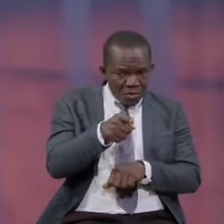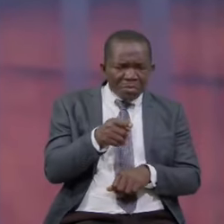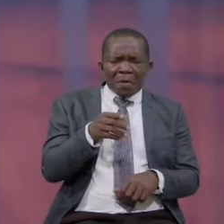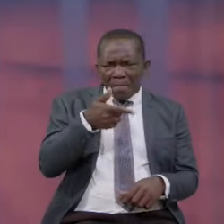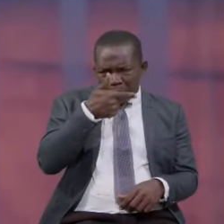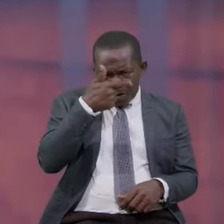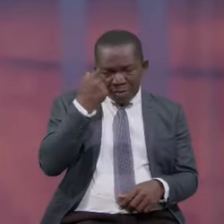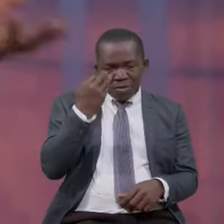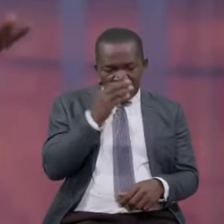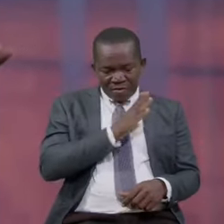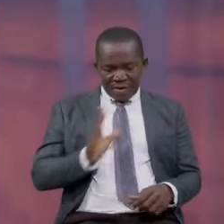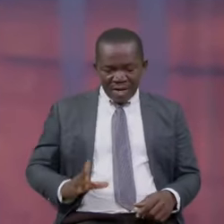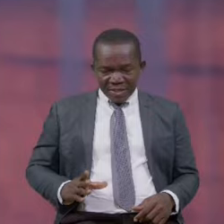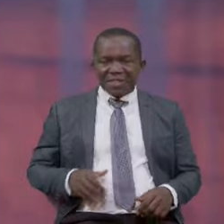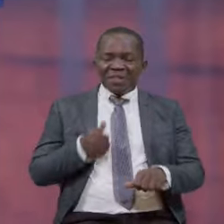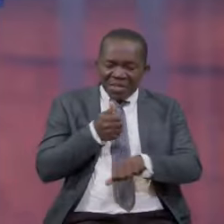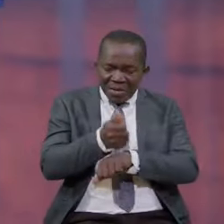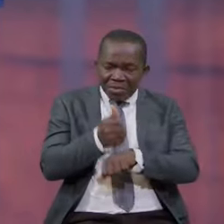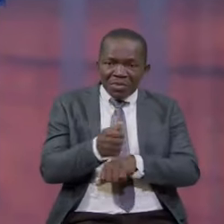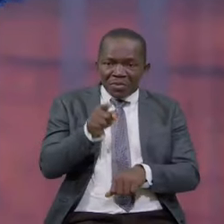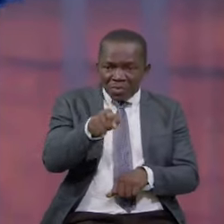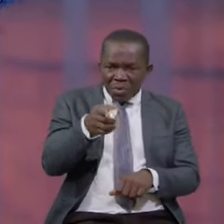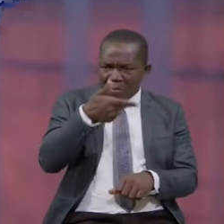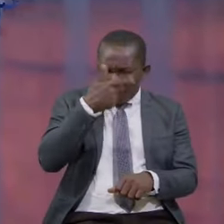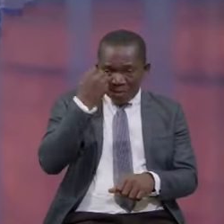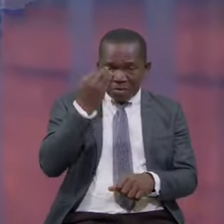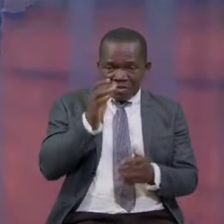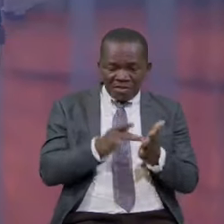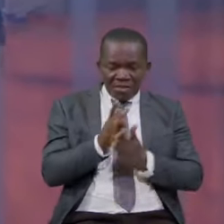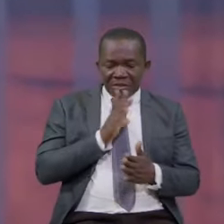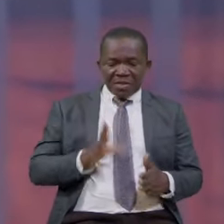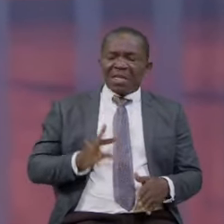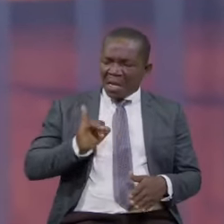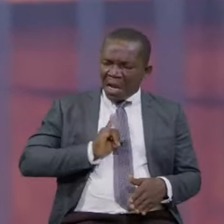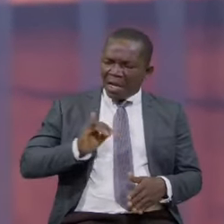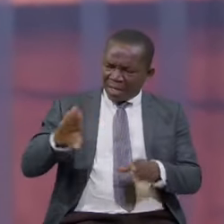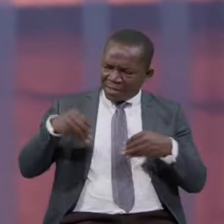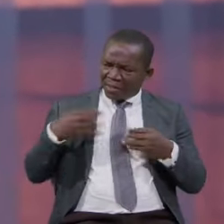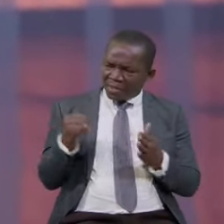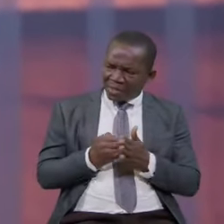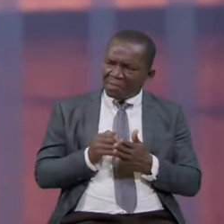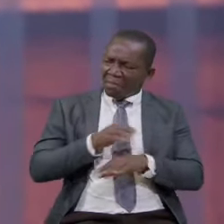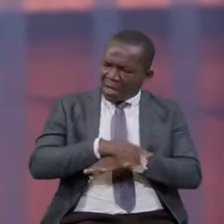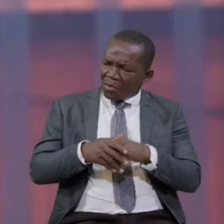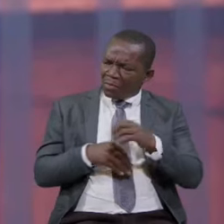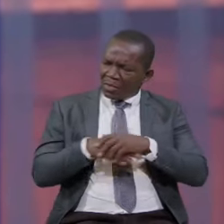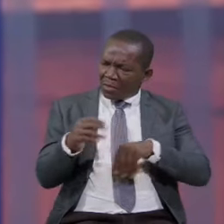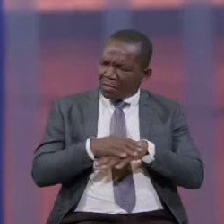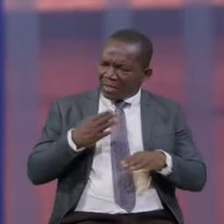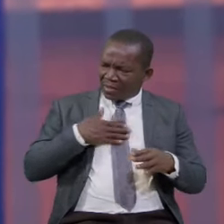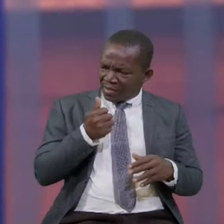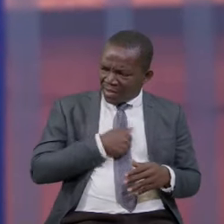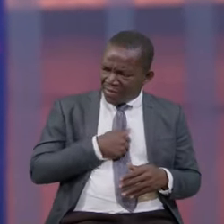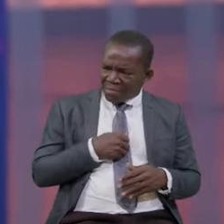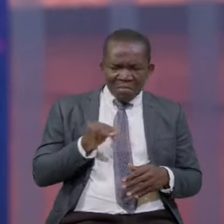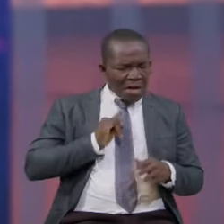on me repréimand à cause de Christ je prends ça comme une pommade et je passe ça comme ça et je passe ça au visage